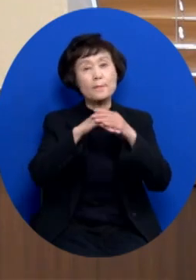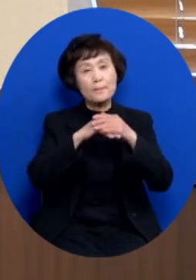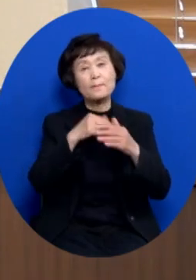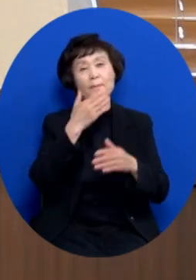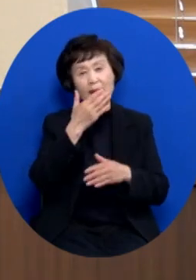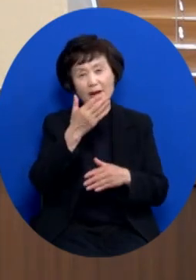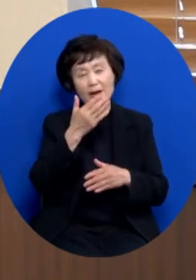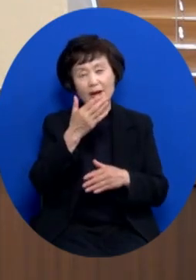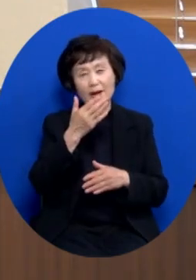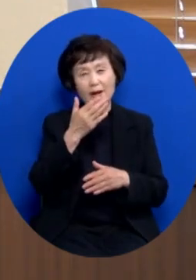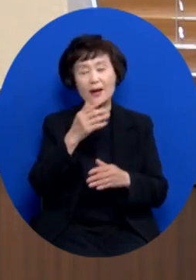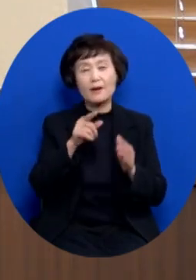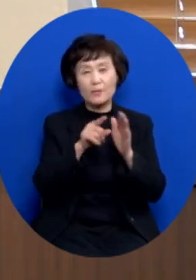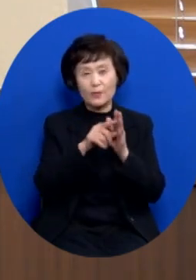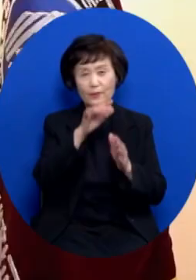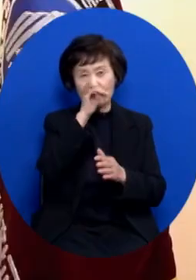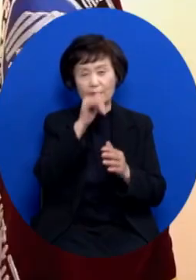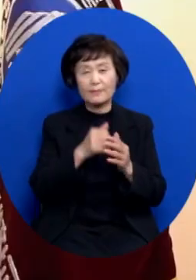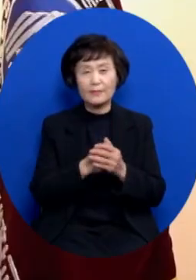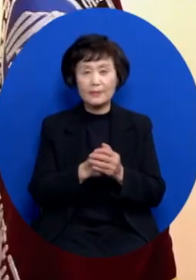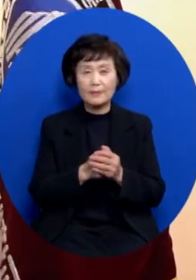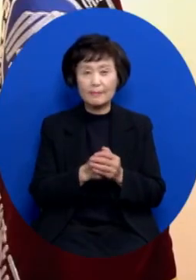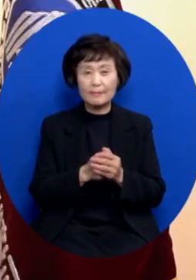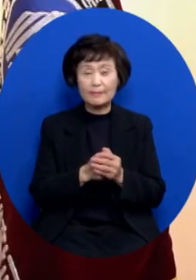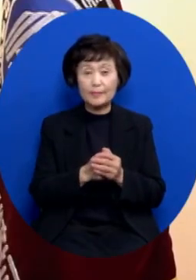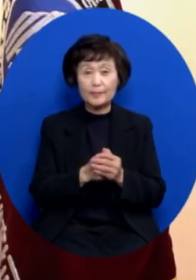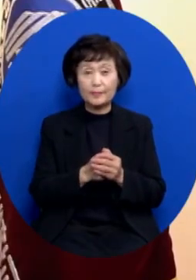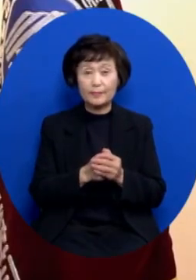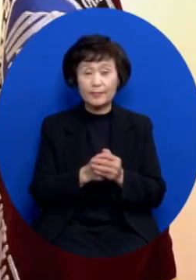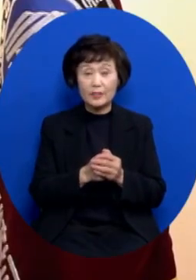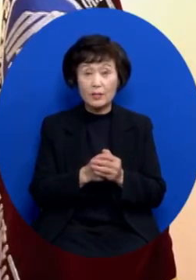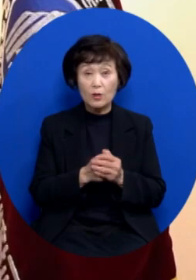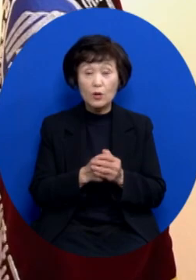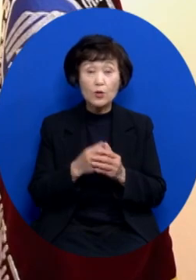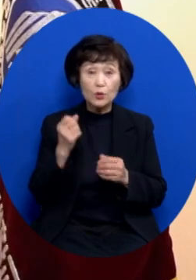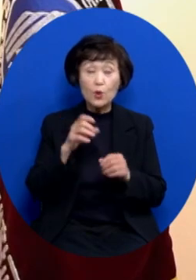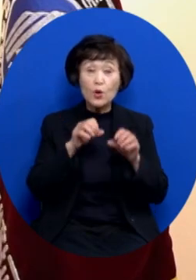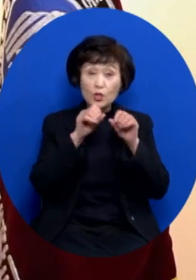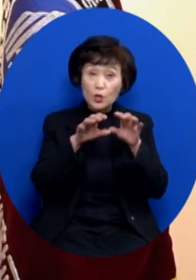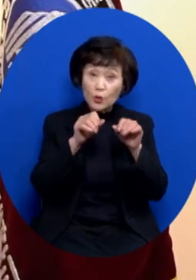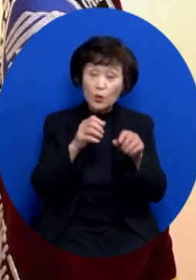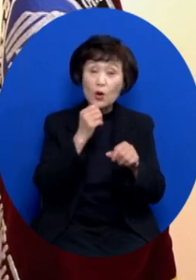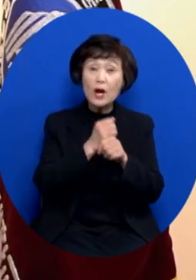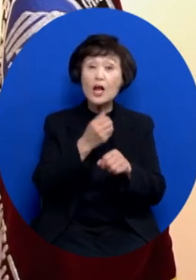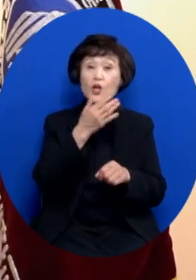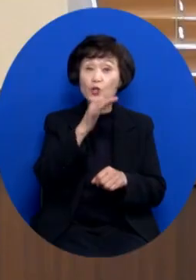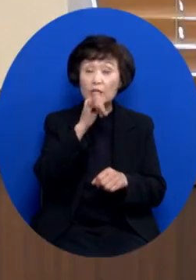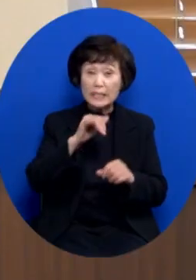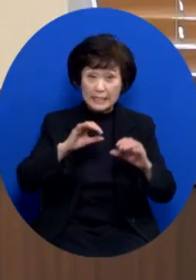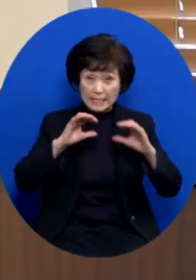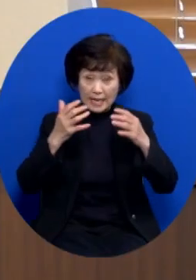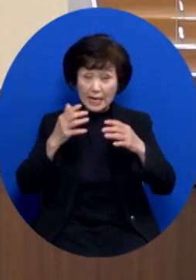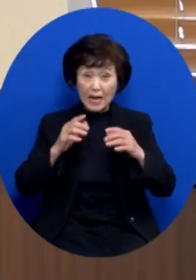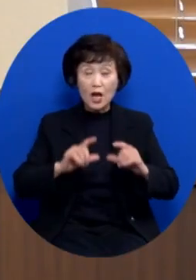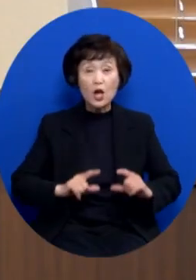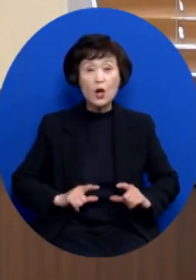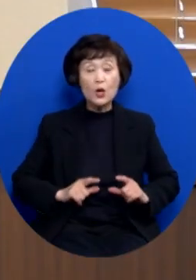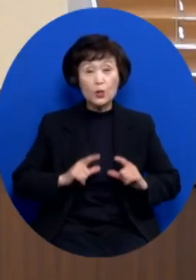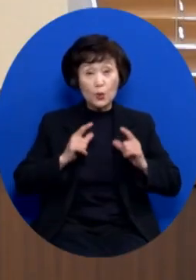하고 있습니다. 그리고 우리가 이제 선교할 수 있는 나라는 동남아라든가 또